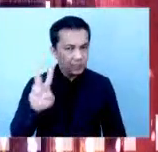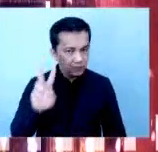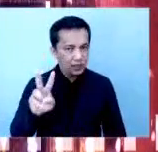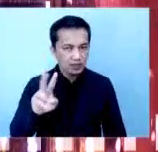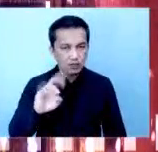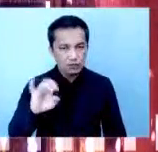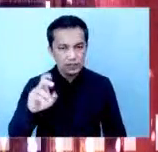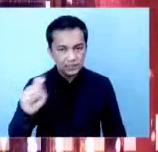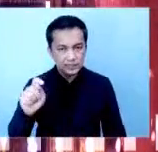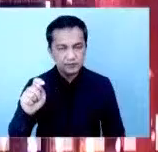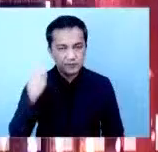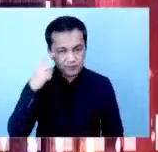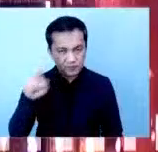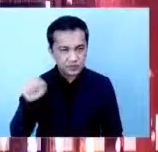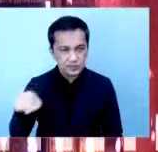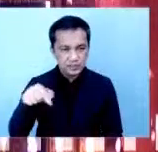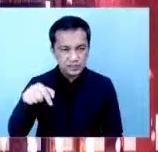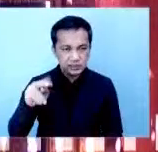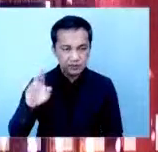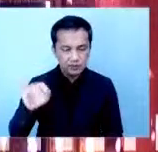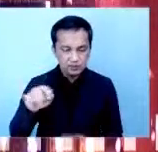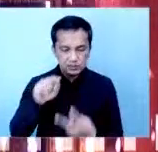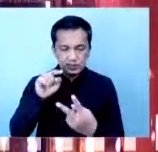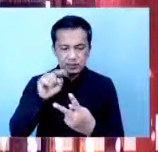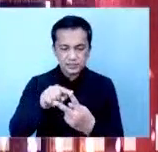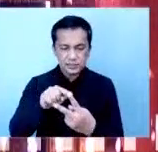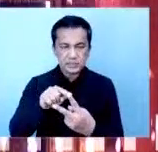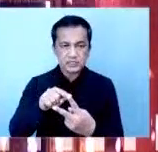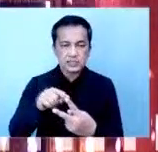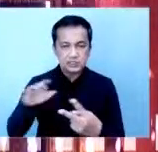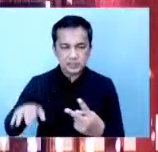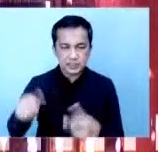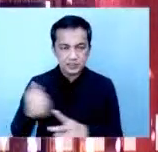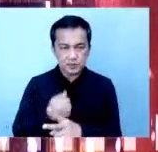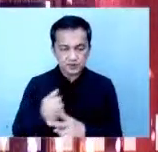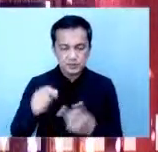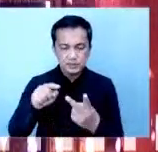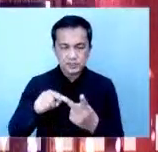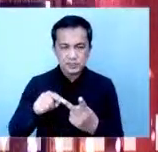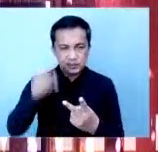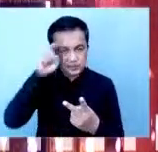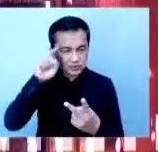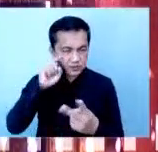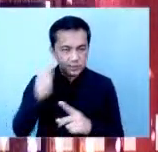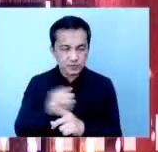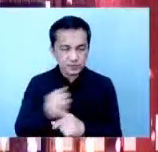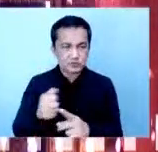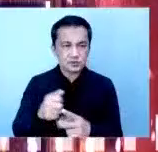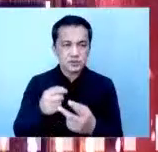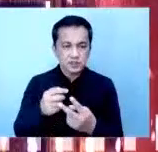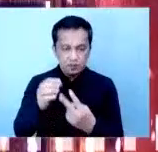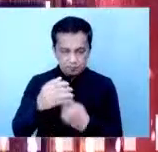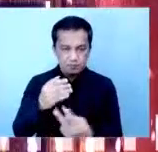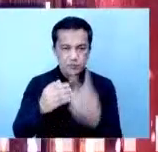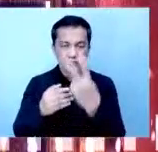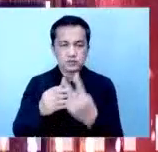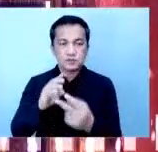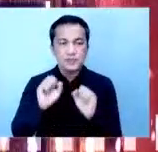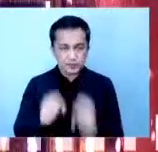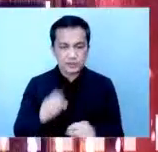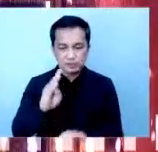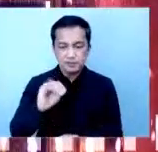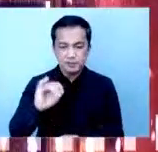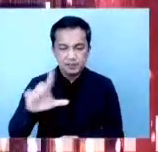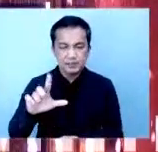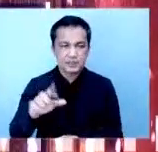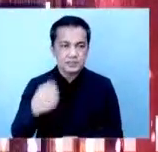laban sa pastor. Tig-isa para sa mga kasong child abuse at sexual abuse. Pareho yung bailable. Kanina, sumuko